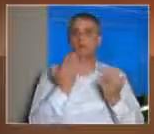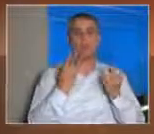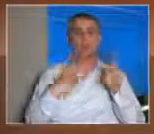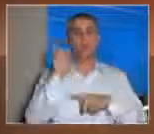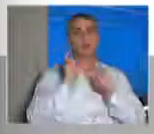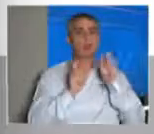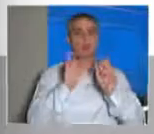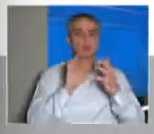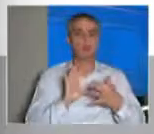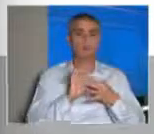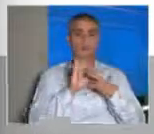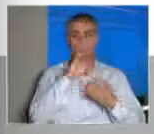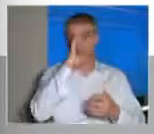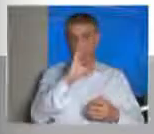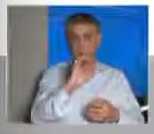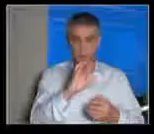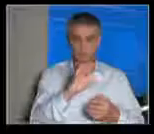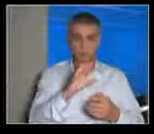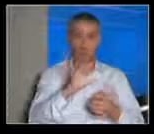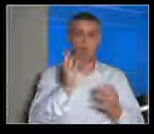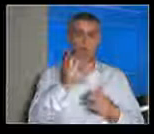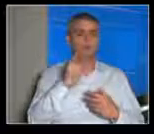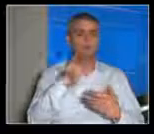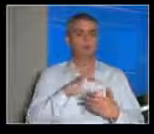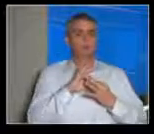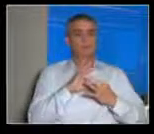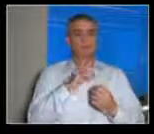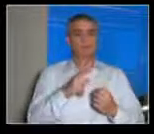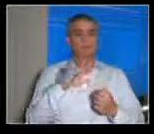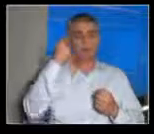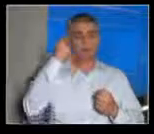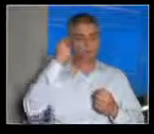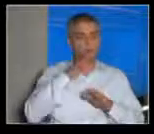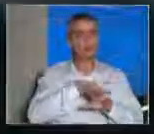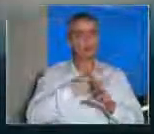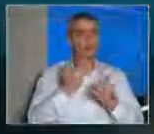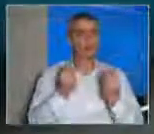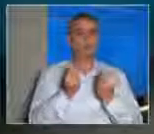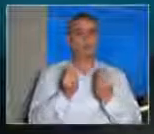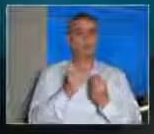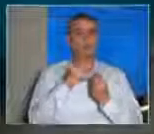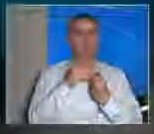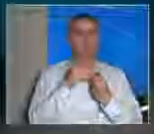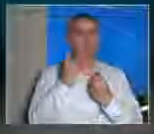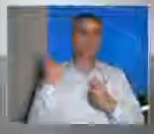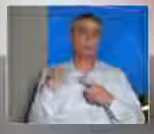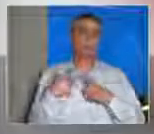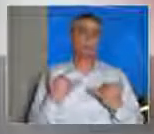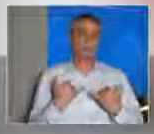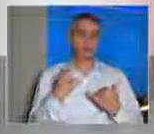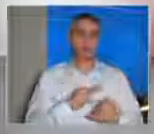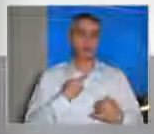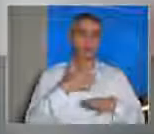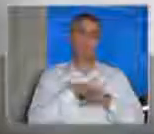שיותר אנשים יתחברו, יצפו, ושיגע בהם ויחשבו וירגישו דברים נוספים ממה שעד היום הם